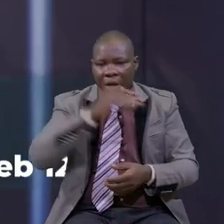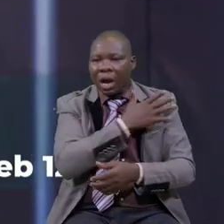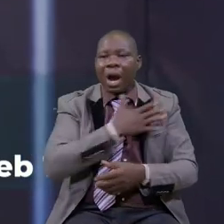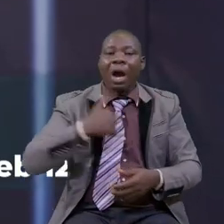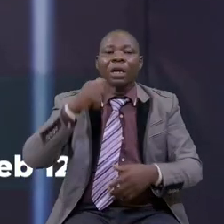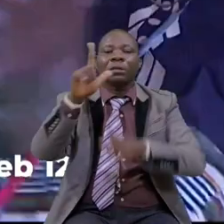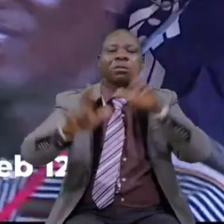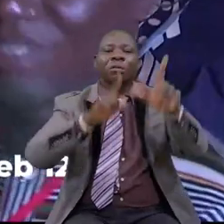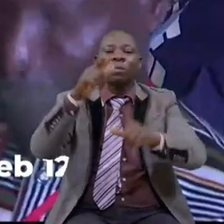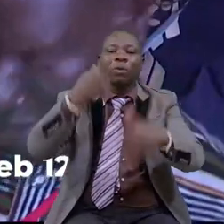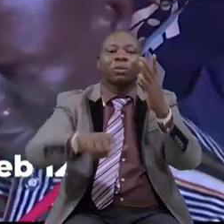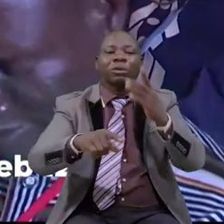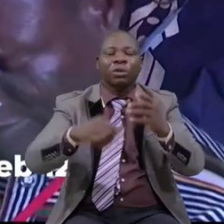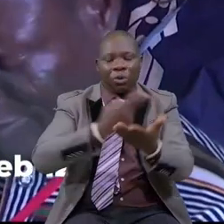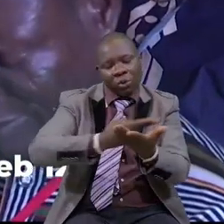dites-moi la suite à haute voix.